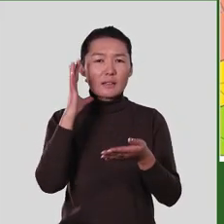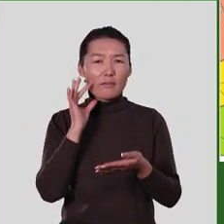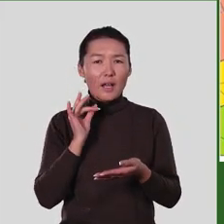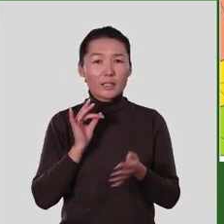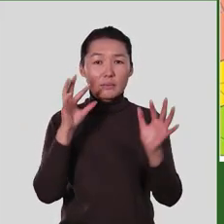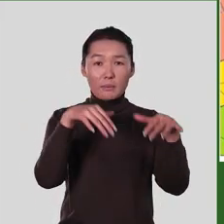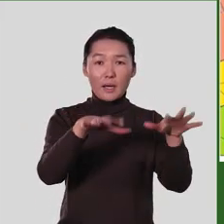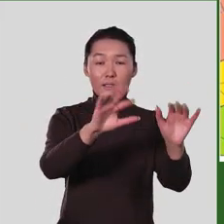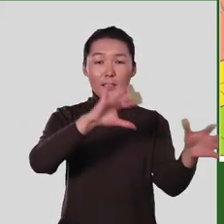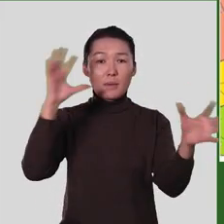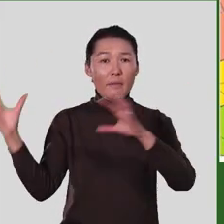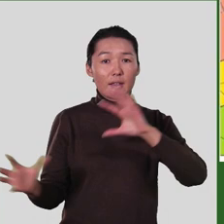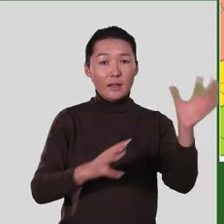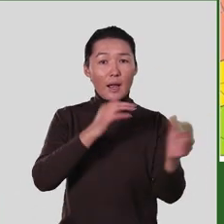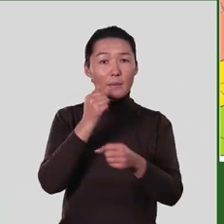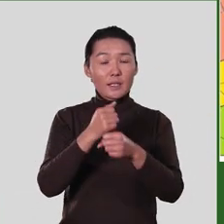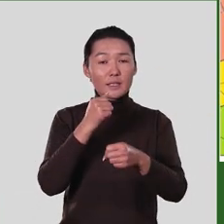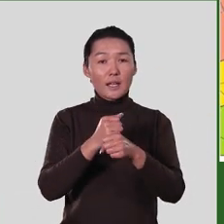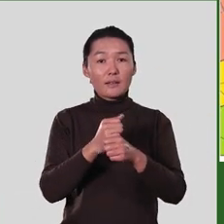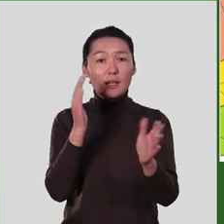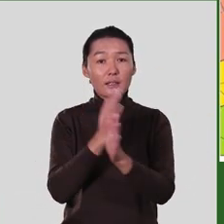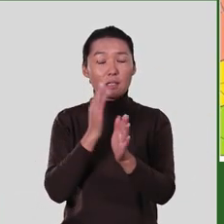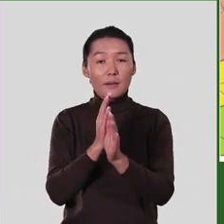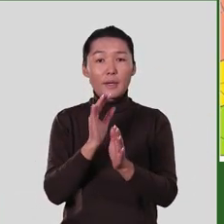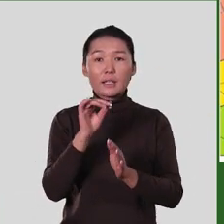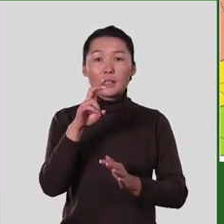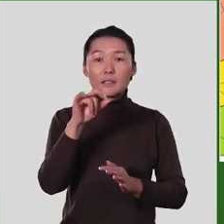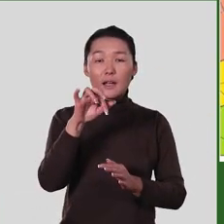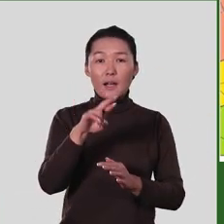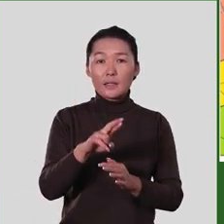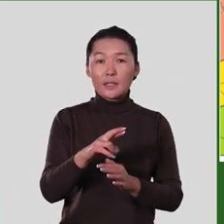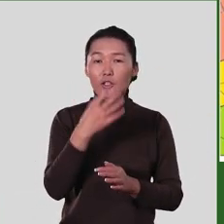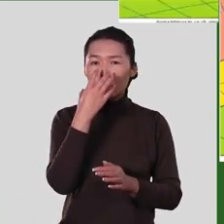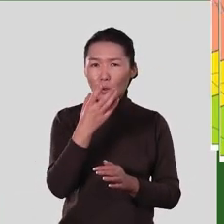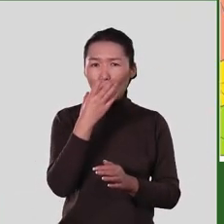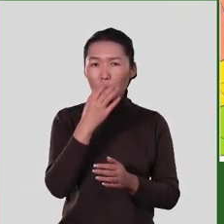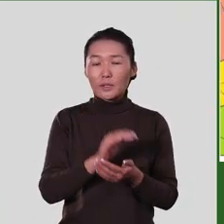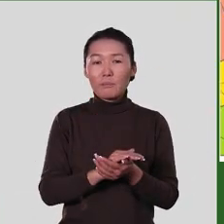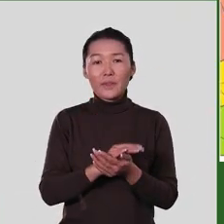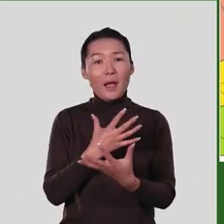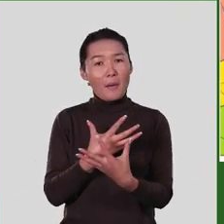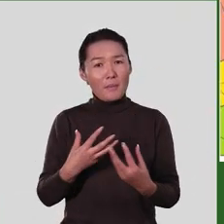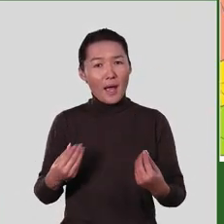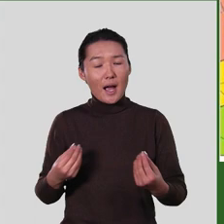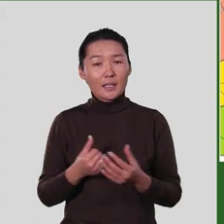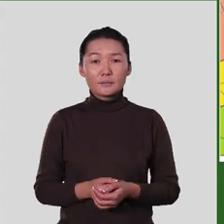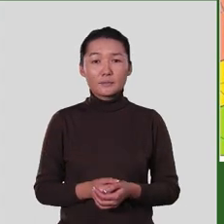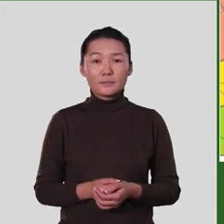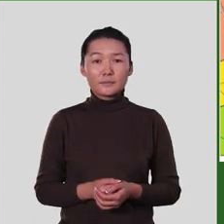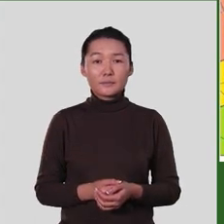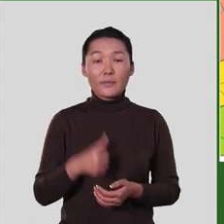ветрами делает климат Океании удивительно теплым, мягким и ровным в течение всего